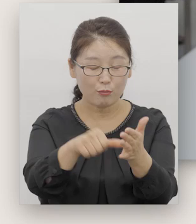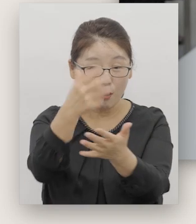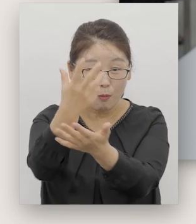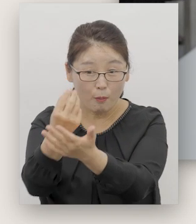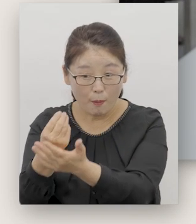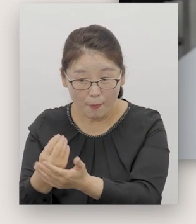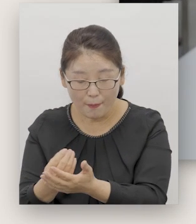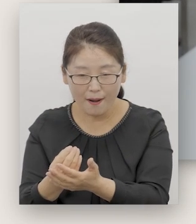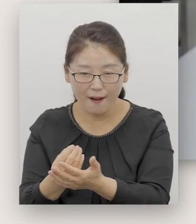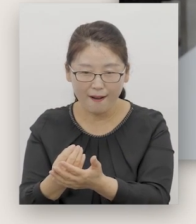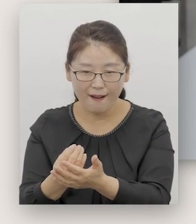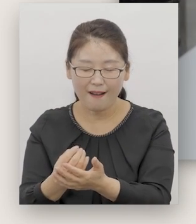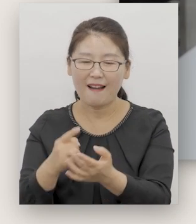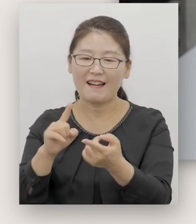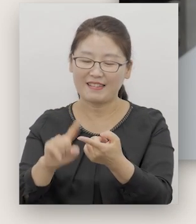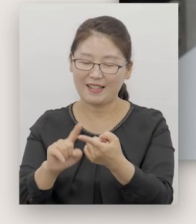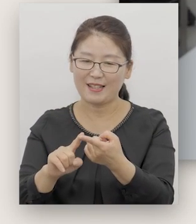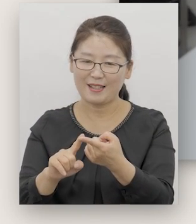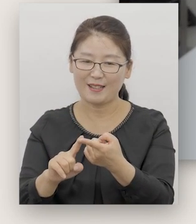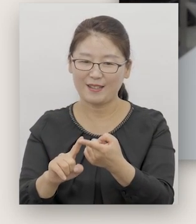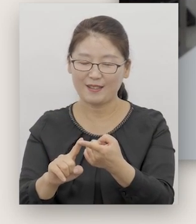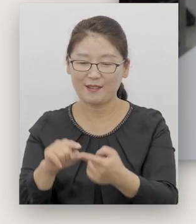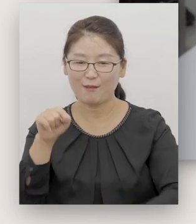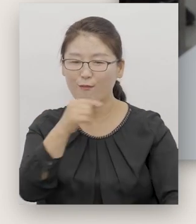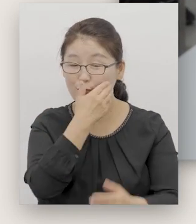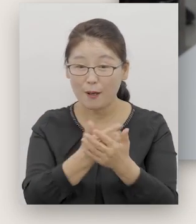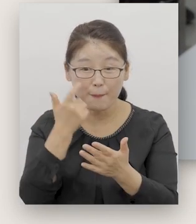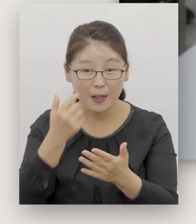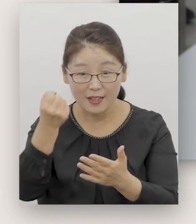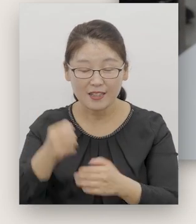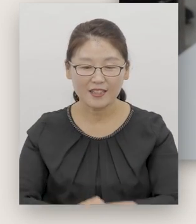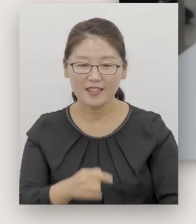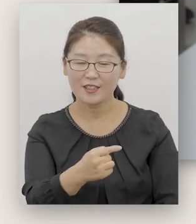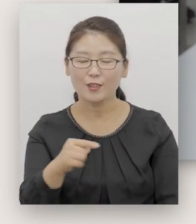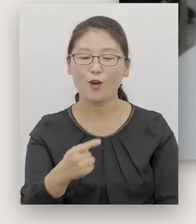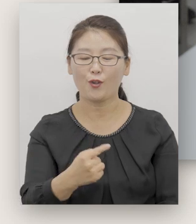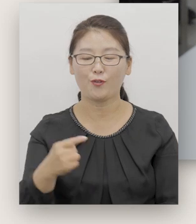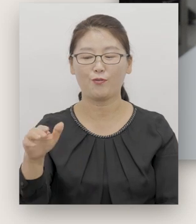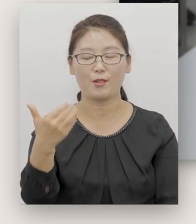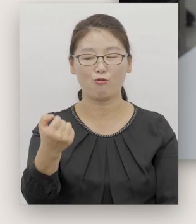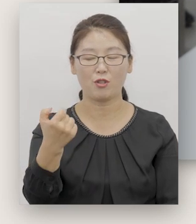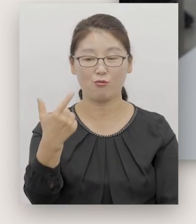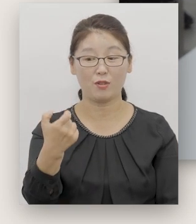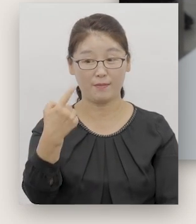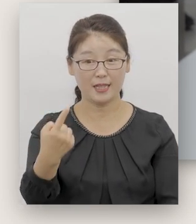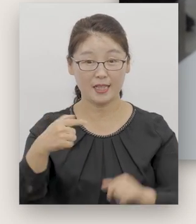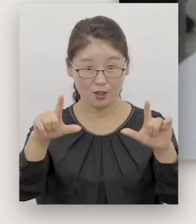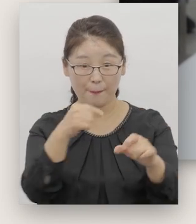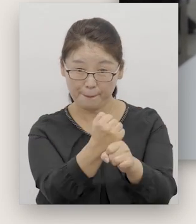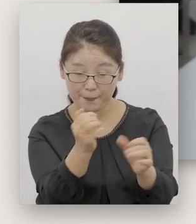아주 명확하게 알고 있었다고 할수 있습니다. 실제로 이거는 이제 61년에 복제된 버전인데요.